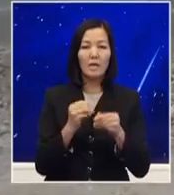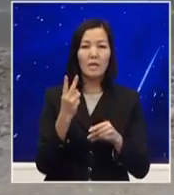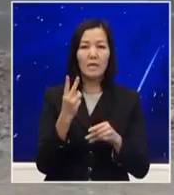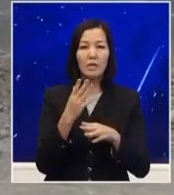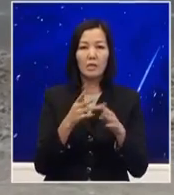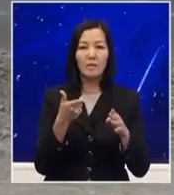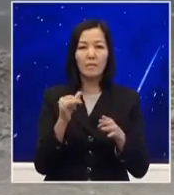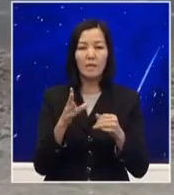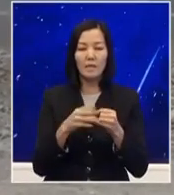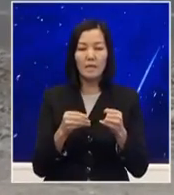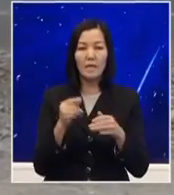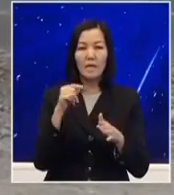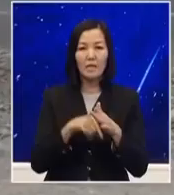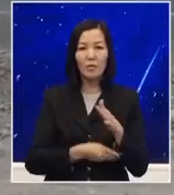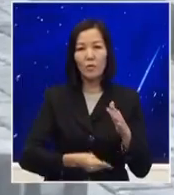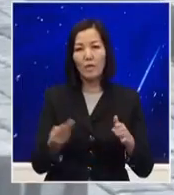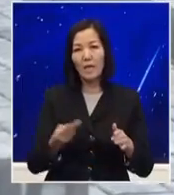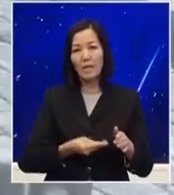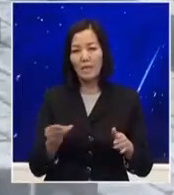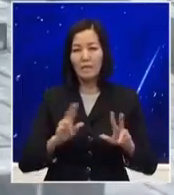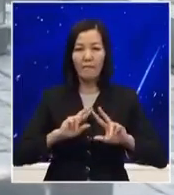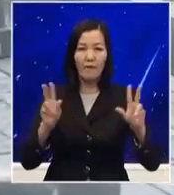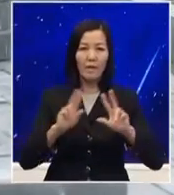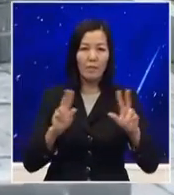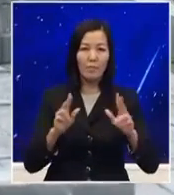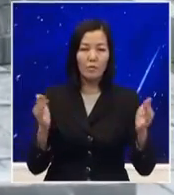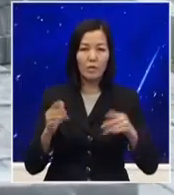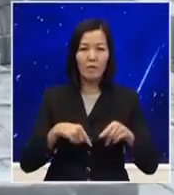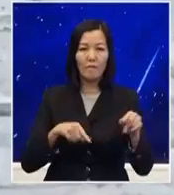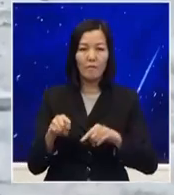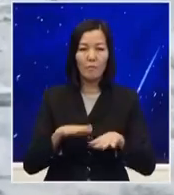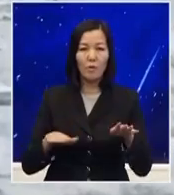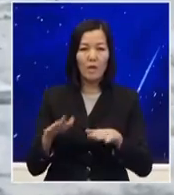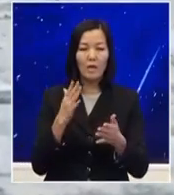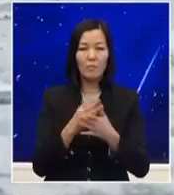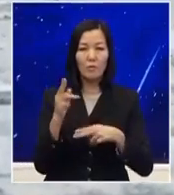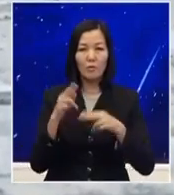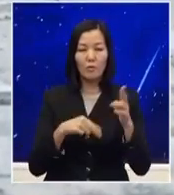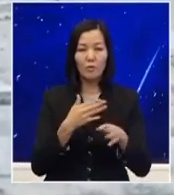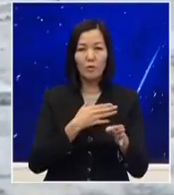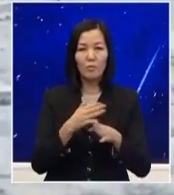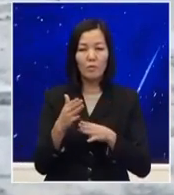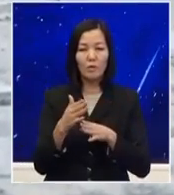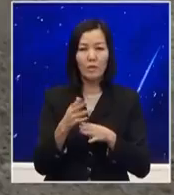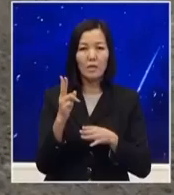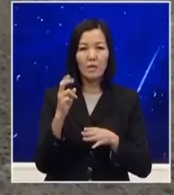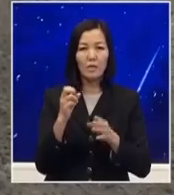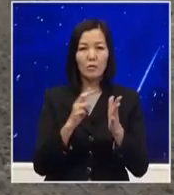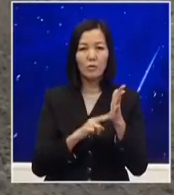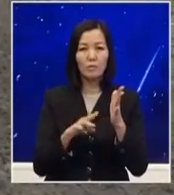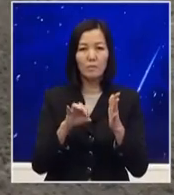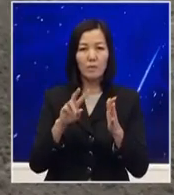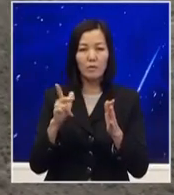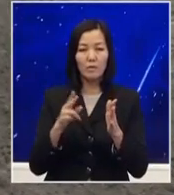гектар. Енді мұнда теннис корты, волейбол және шағын футбол алаңы болады. Құрылысқа бөлінген қаржы 270